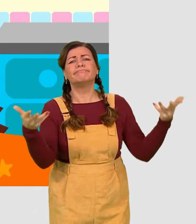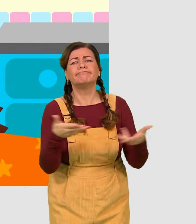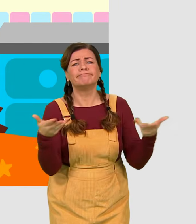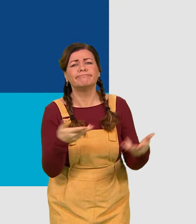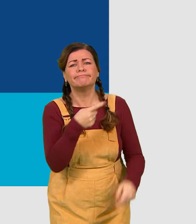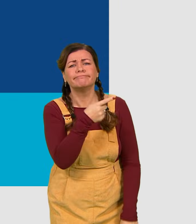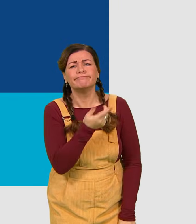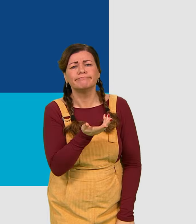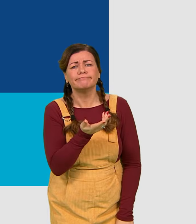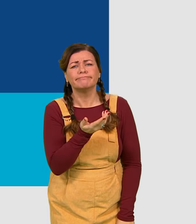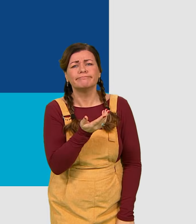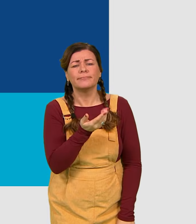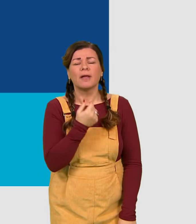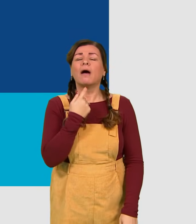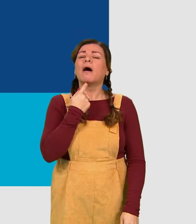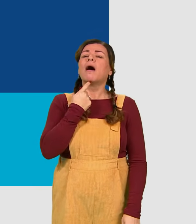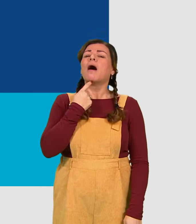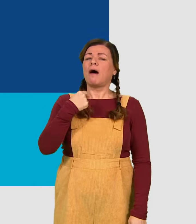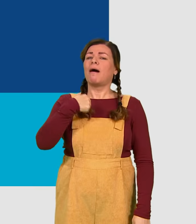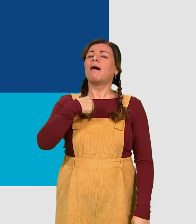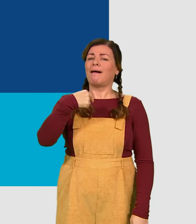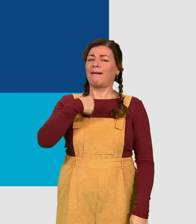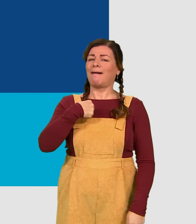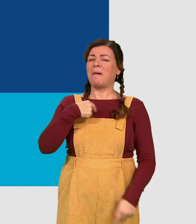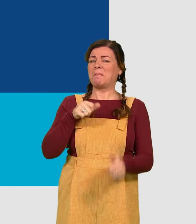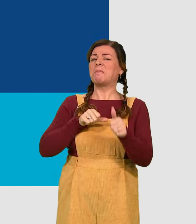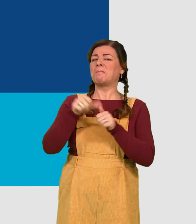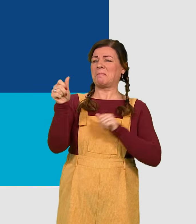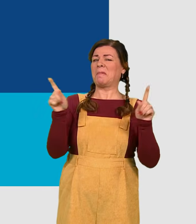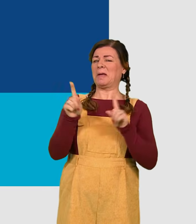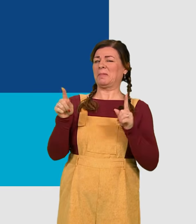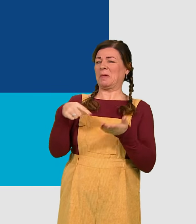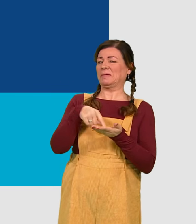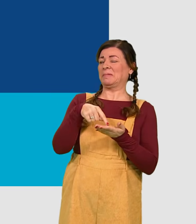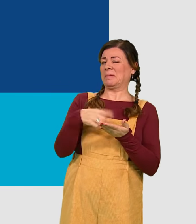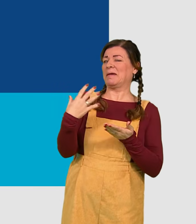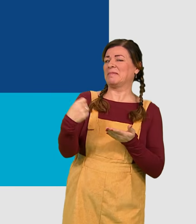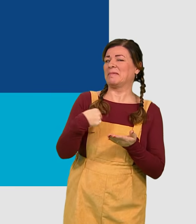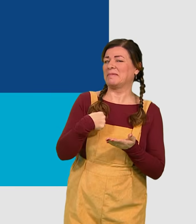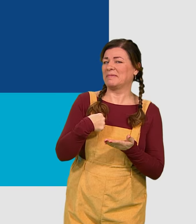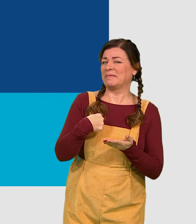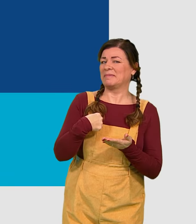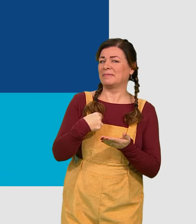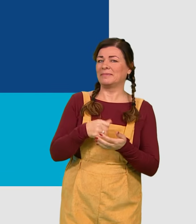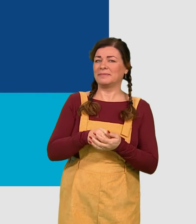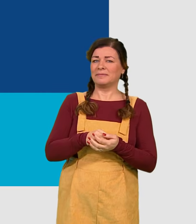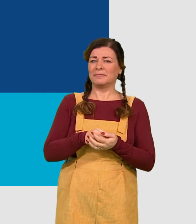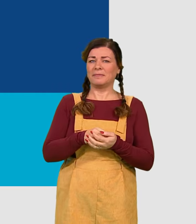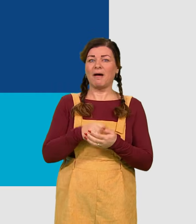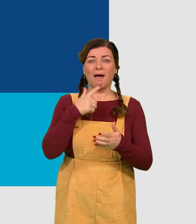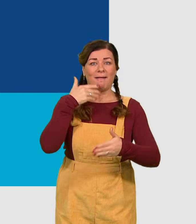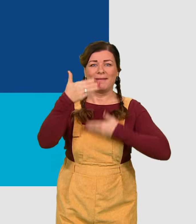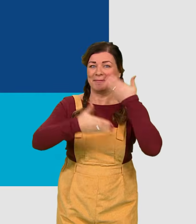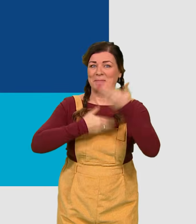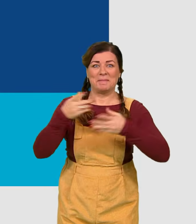syn. Dwi wedi cael rhywbeth gwell o lawer na choeden gyffredin, meddai triog a dechrau